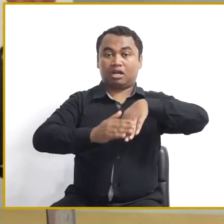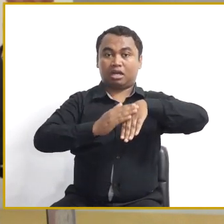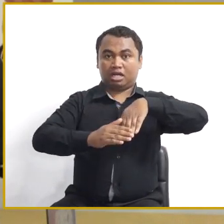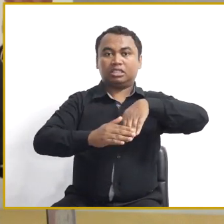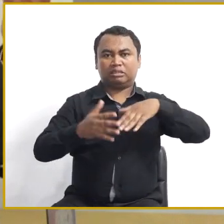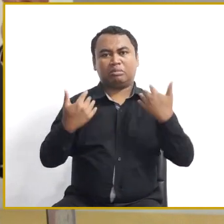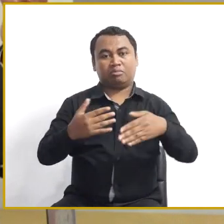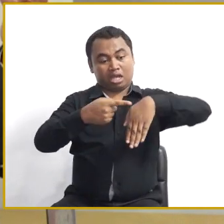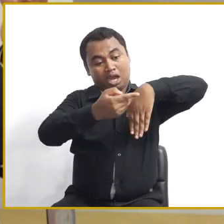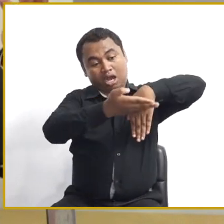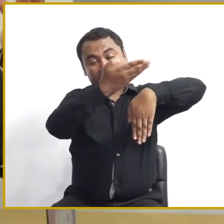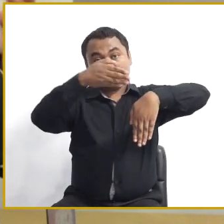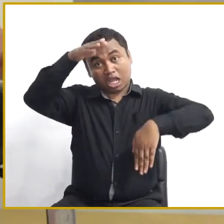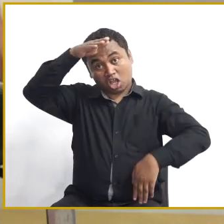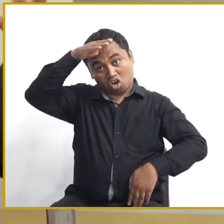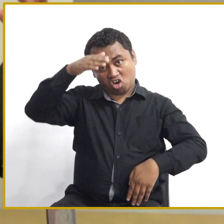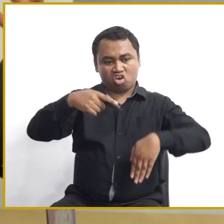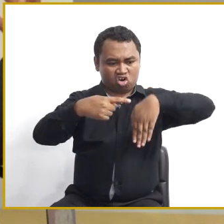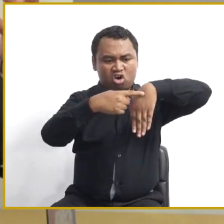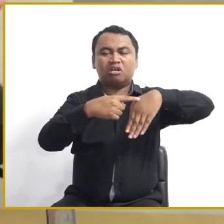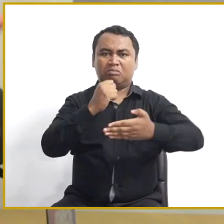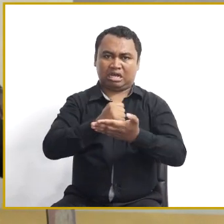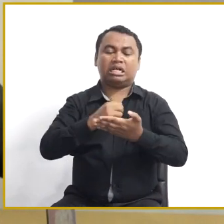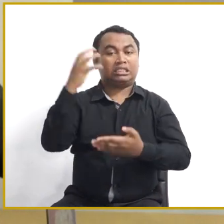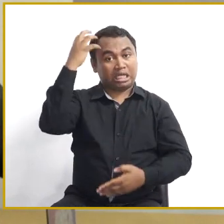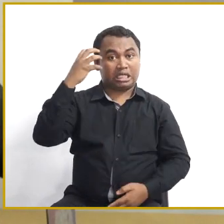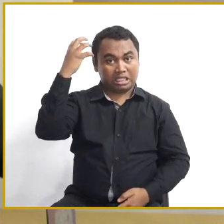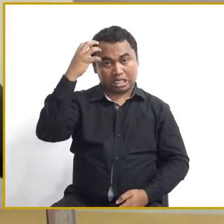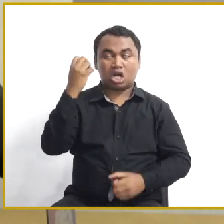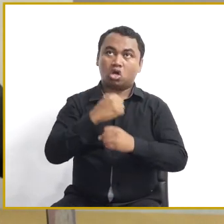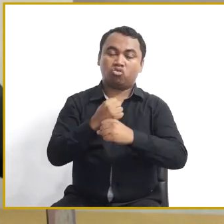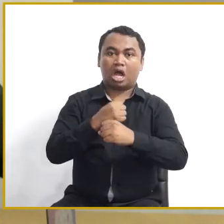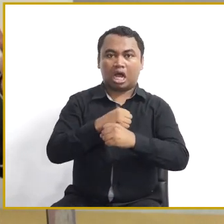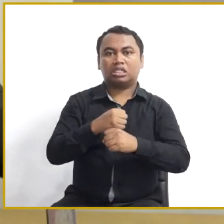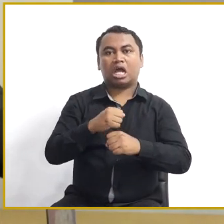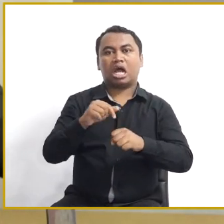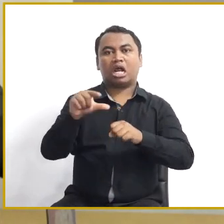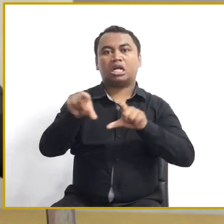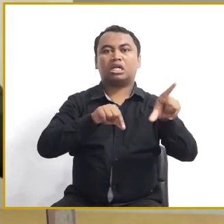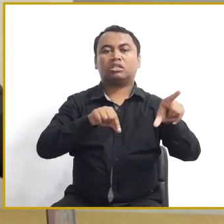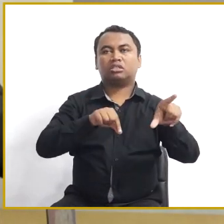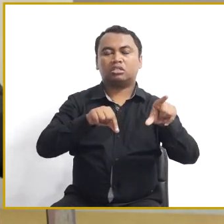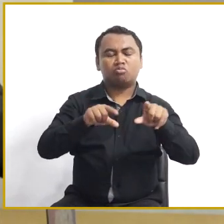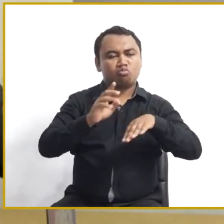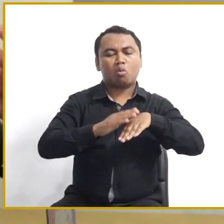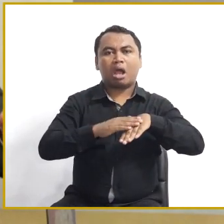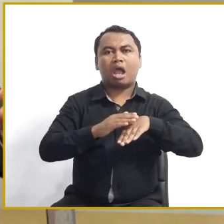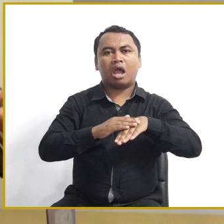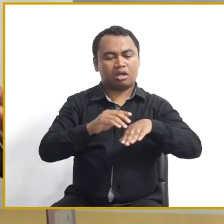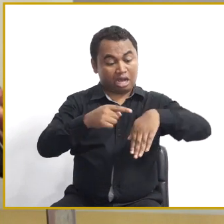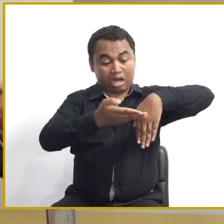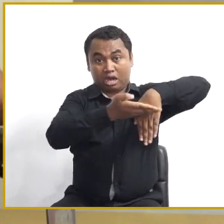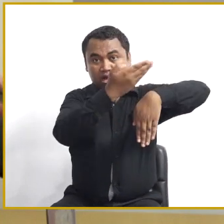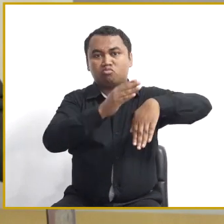PDPN farta baratinya, nu mana naya ancuah fasa irana, nama risaka nasionaliti. Apa itu